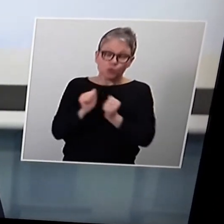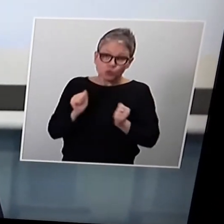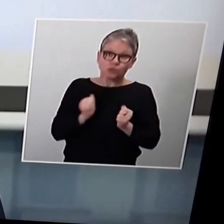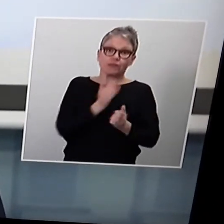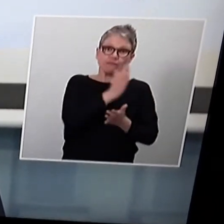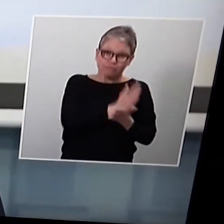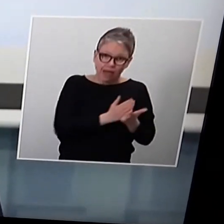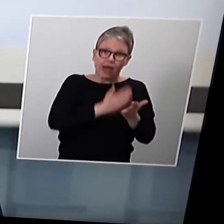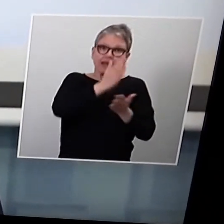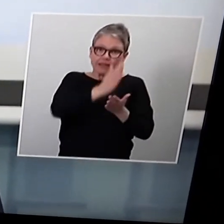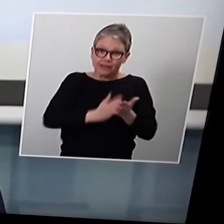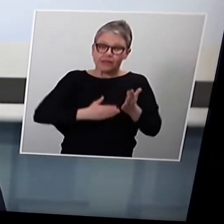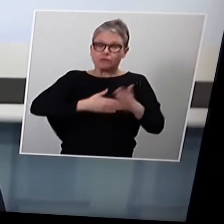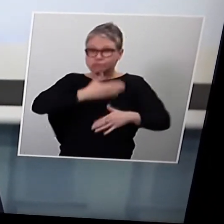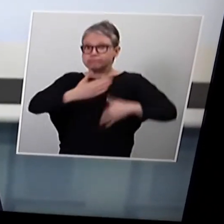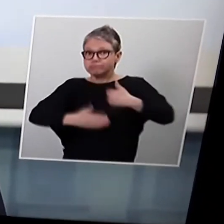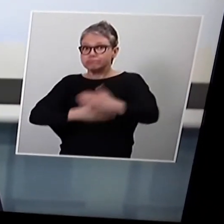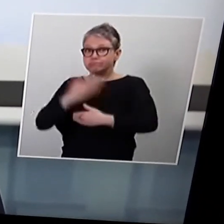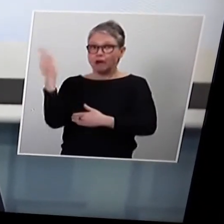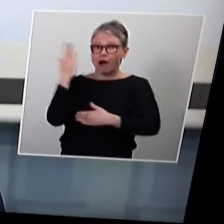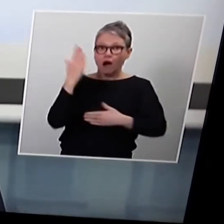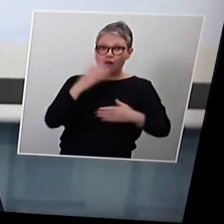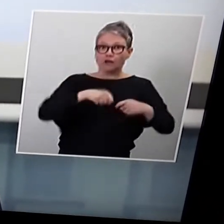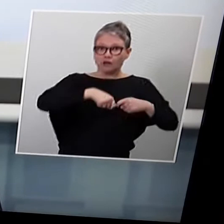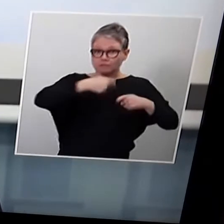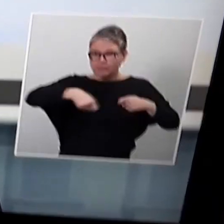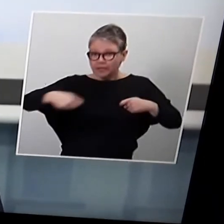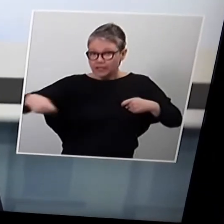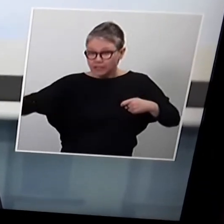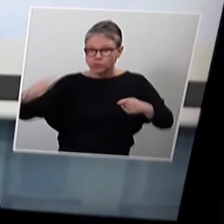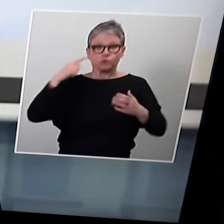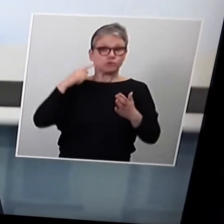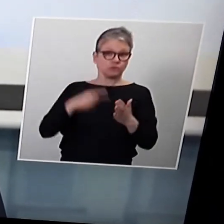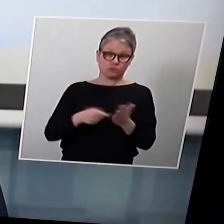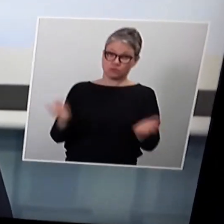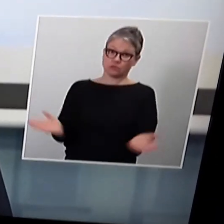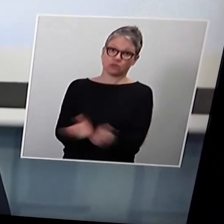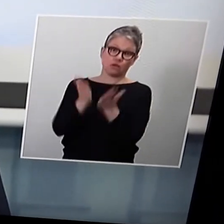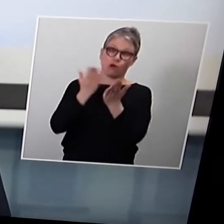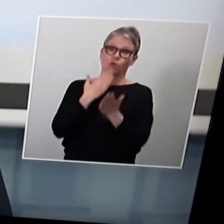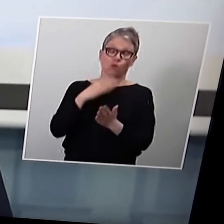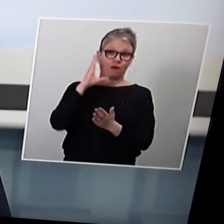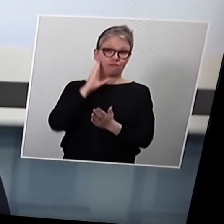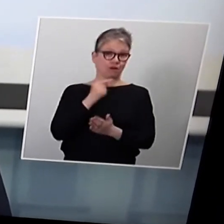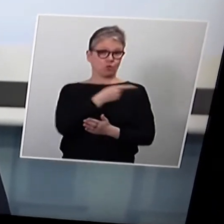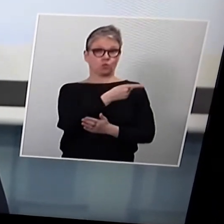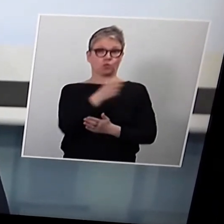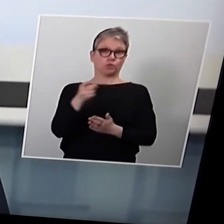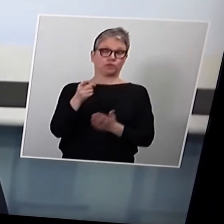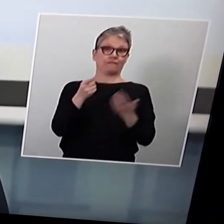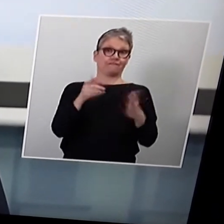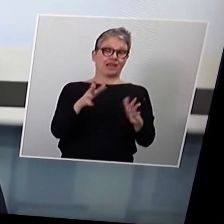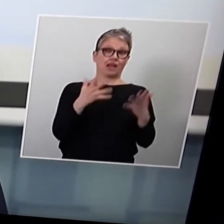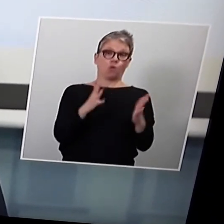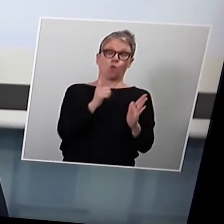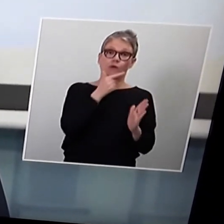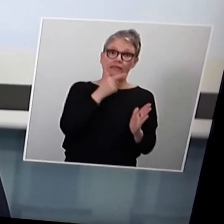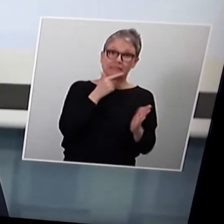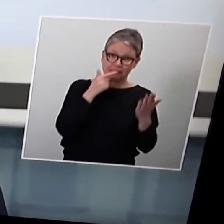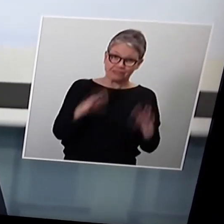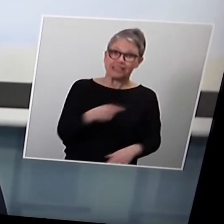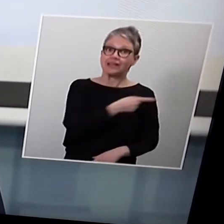vähitellen ja siihen aikaa kuluu, niin siinä aikana kaikki nämä ikääntyneet olisi yhä huomattavassa